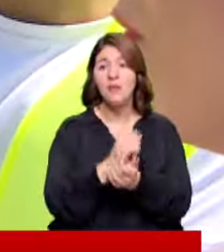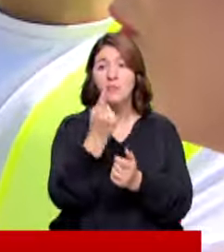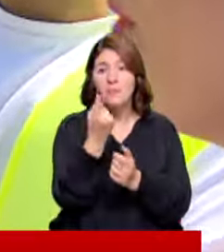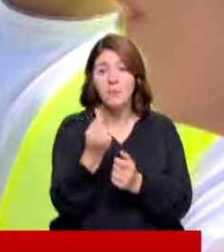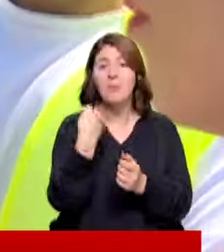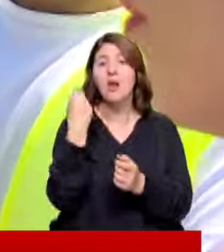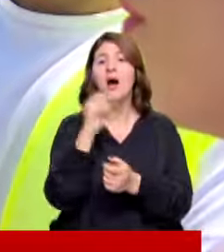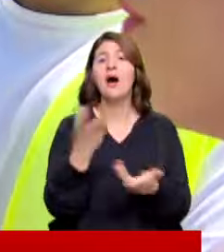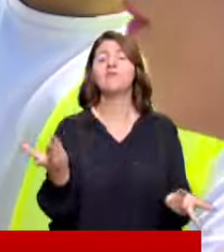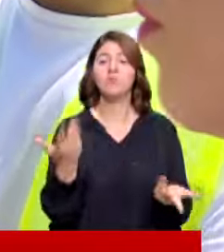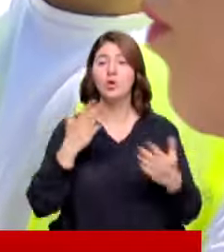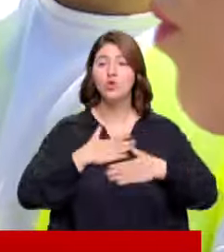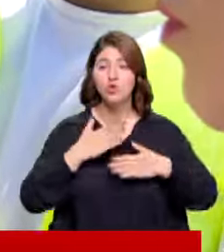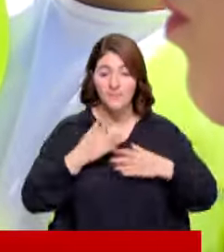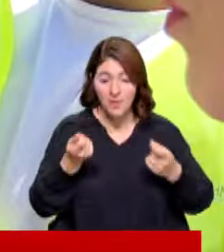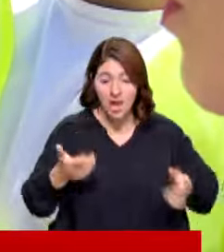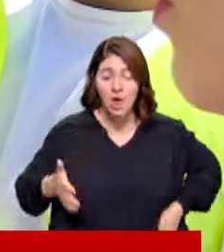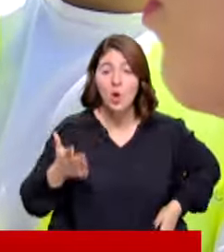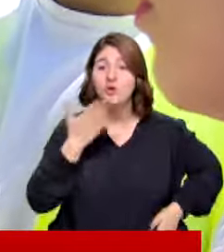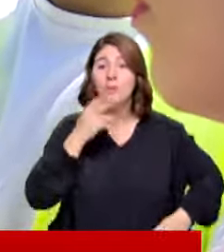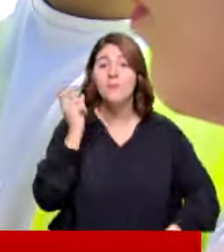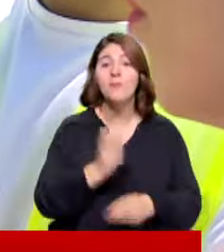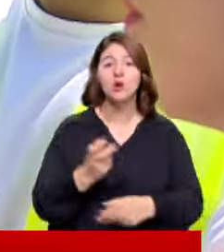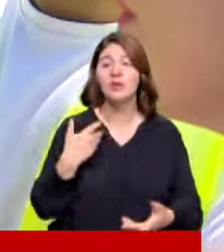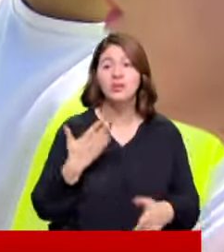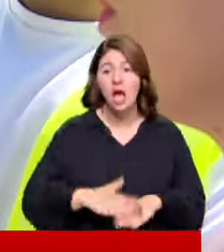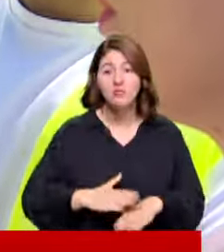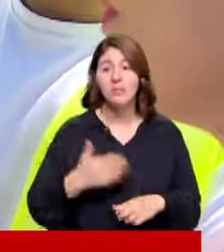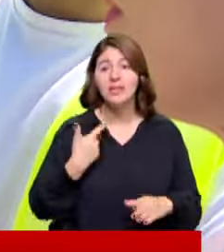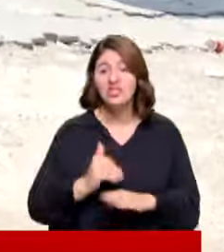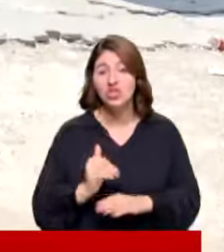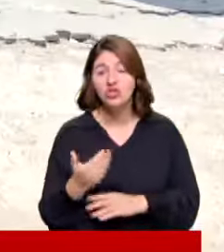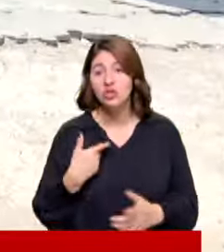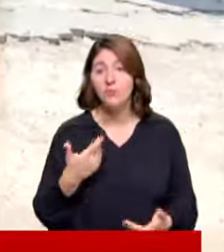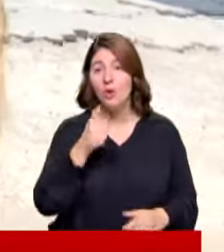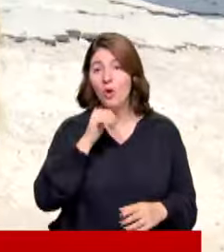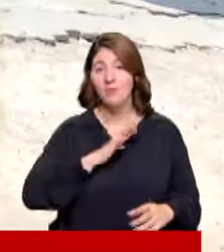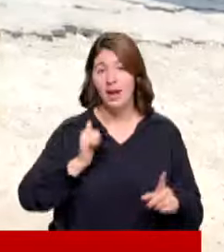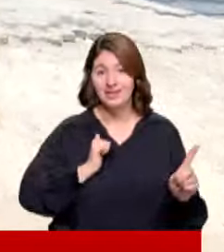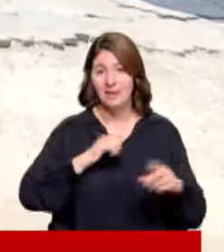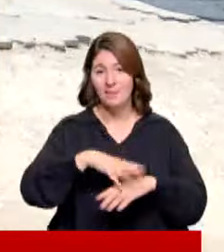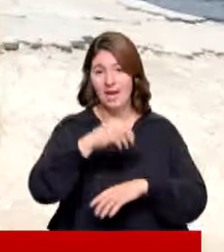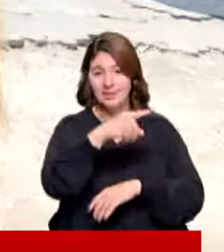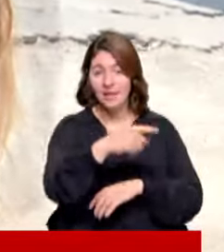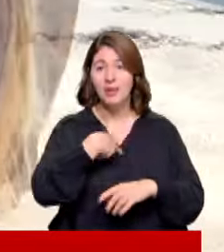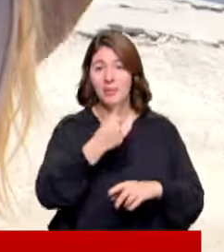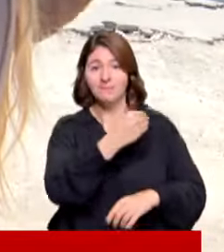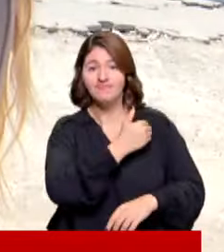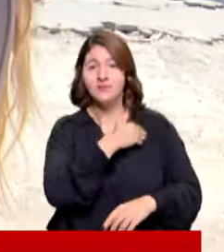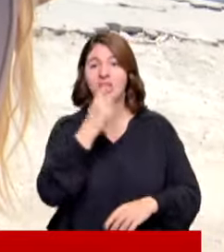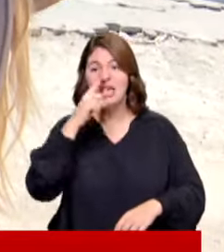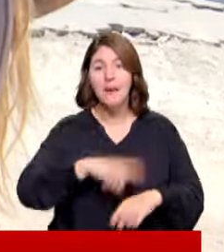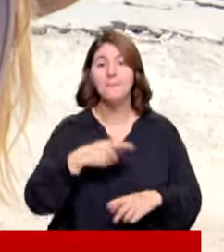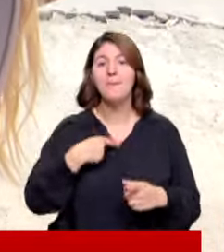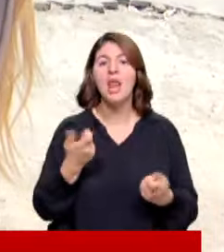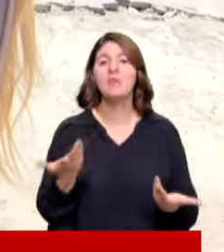para yollamamışım ya. Üzerimde bir kuruş param yok ya. Ben ne yapayım ya? Ben nasıl yaşayayım ya? Oğlum asker Mardin'de benden para istiyor. İnan ki